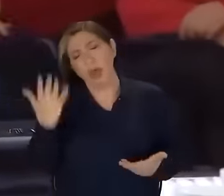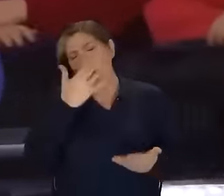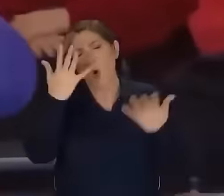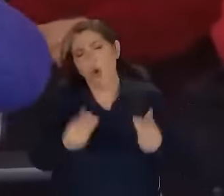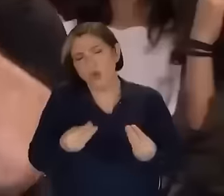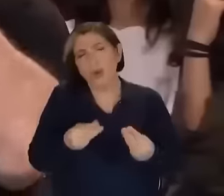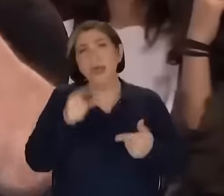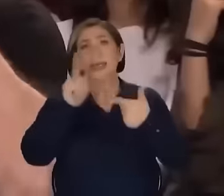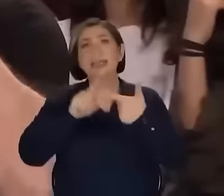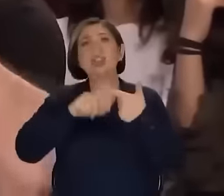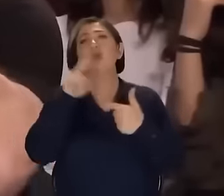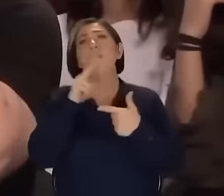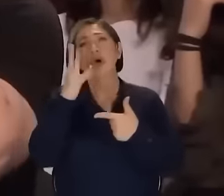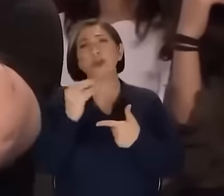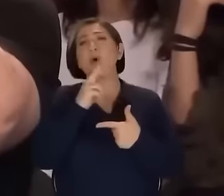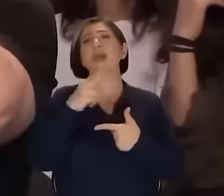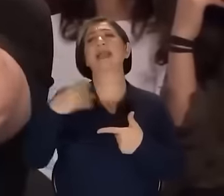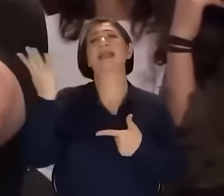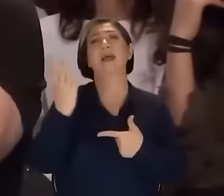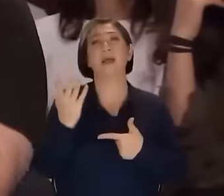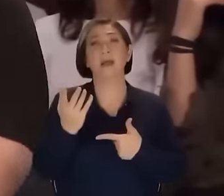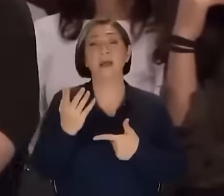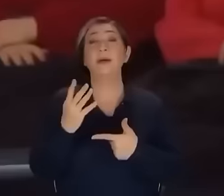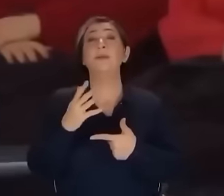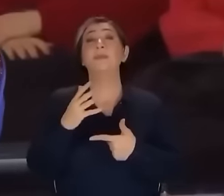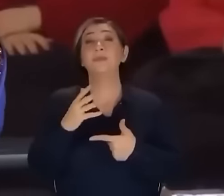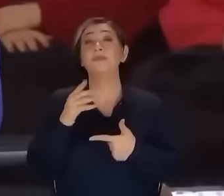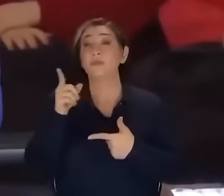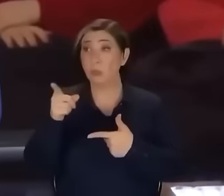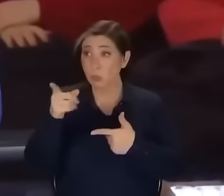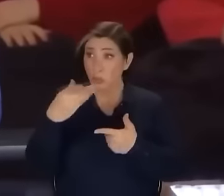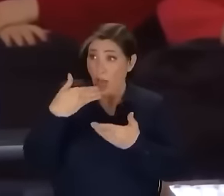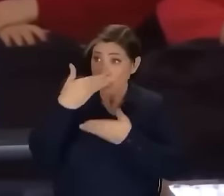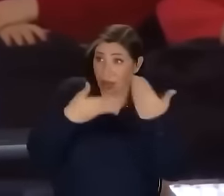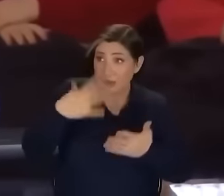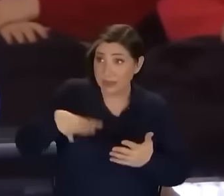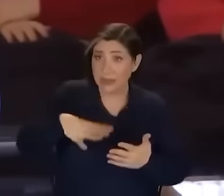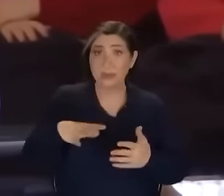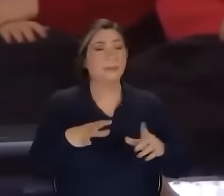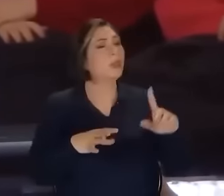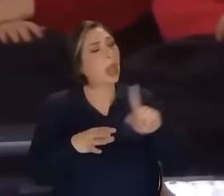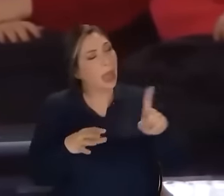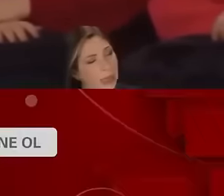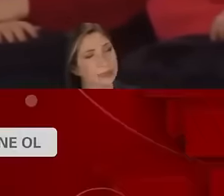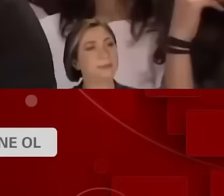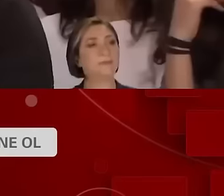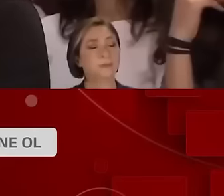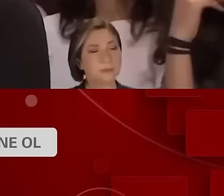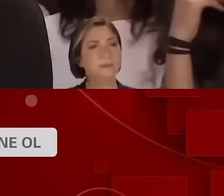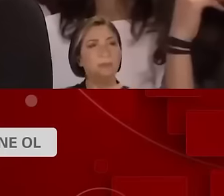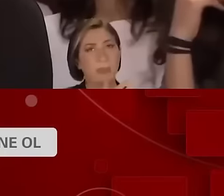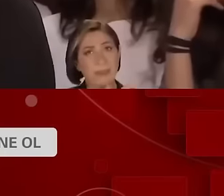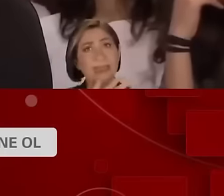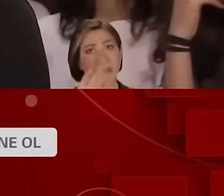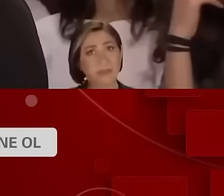oldu. İkincisi şimdi komik miydi? Izleyelim. Ya komiği izleyelim. Hadi öyle bir kara... Ya sen bunu mu kastettin? Hayır. Bu bir yani bizim